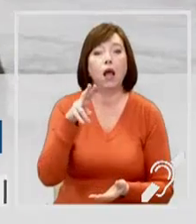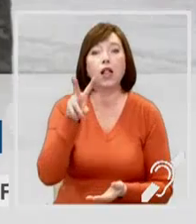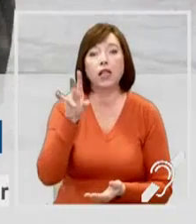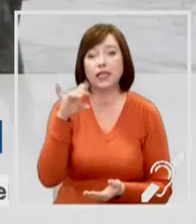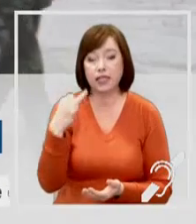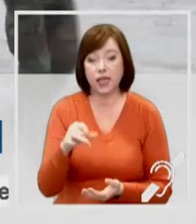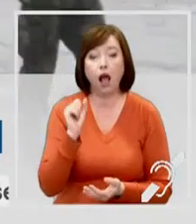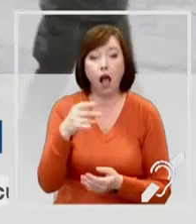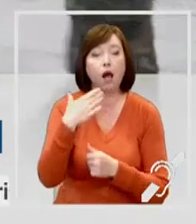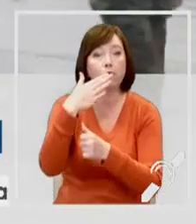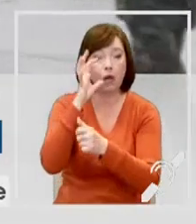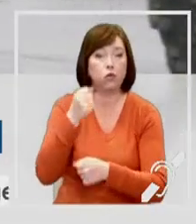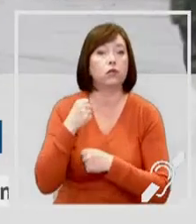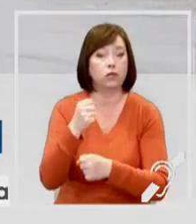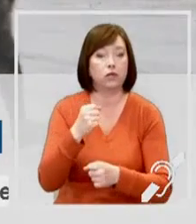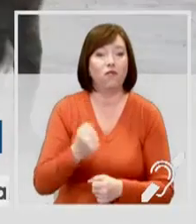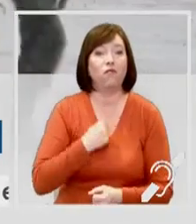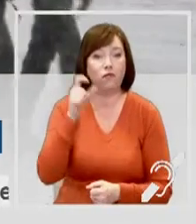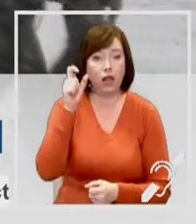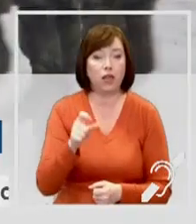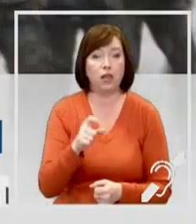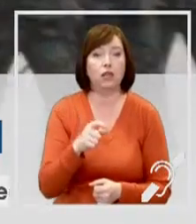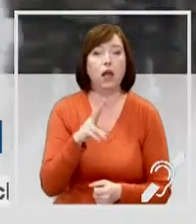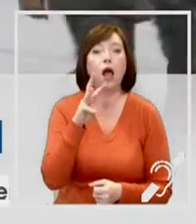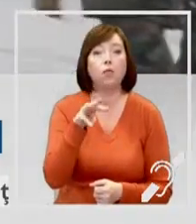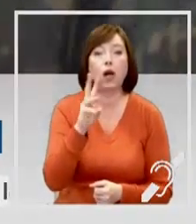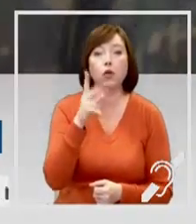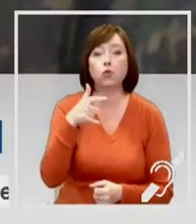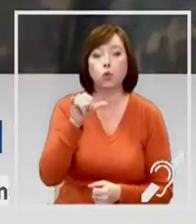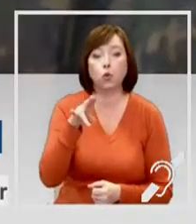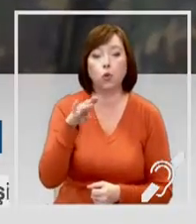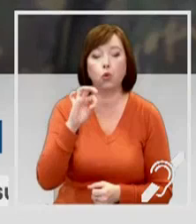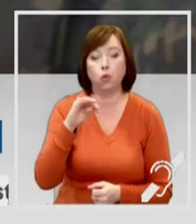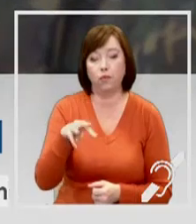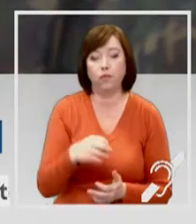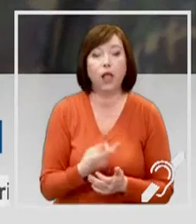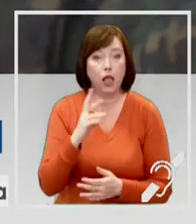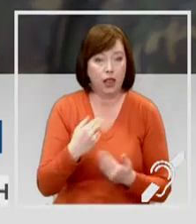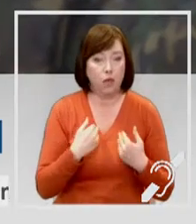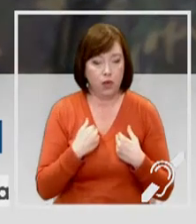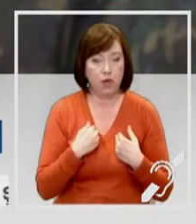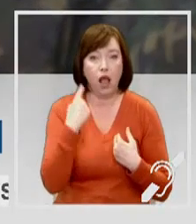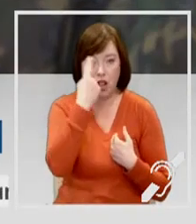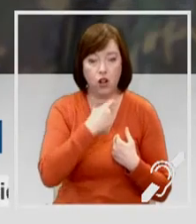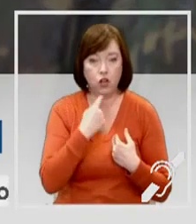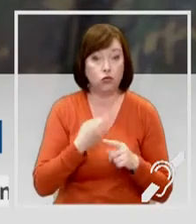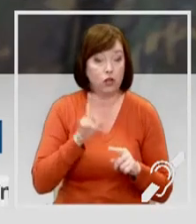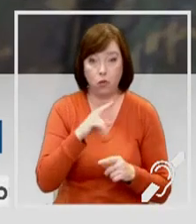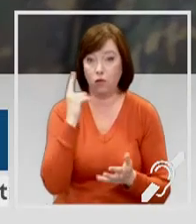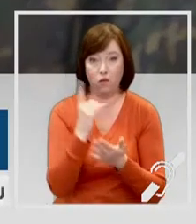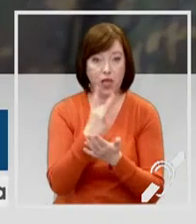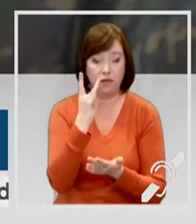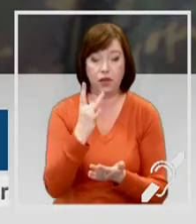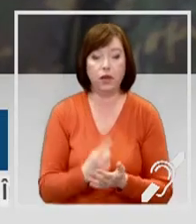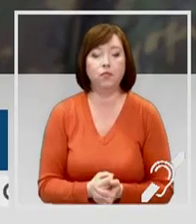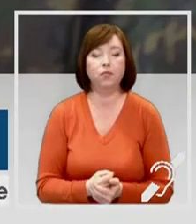iar drapelul de stat va fi purtat de soldat clasa tre Marius gutium pentru mine personal va fi pentru prima dată